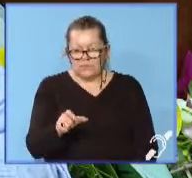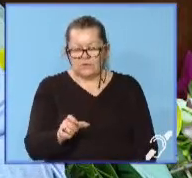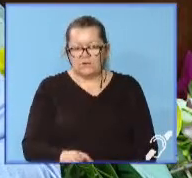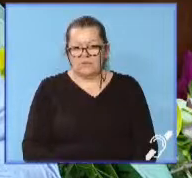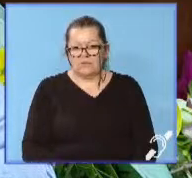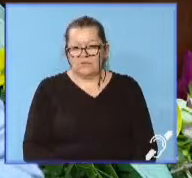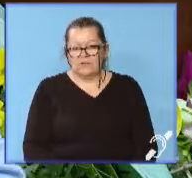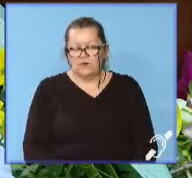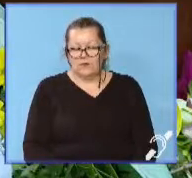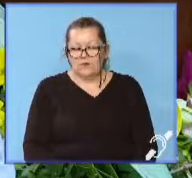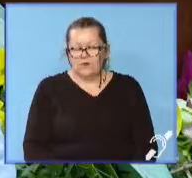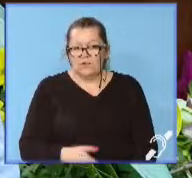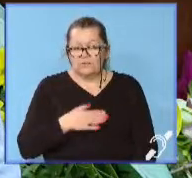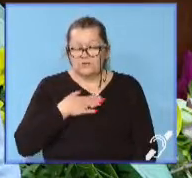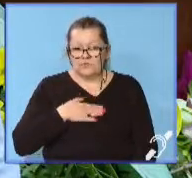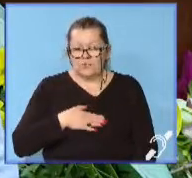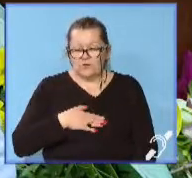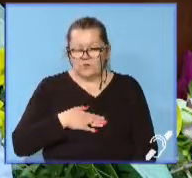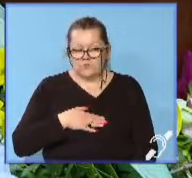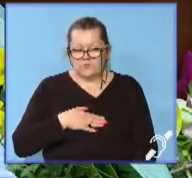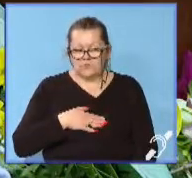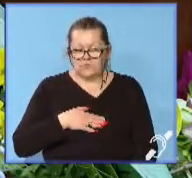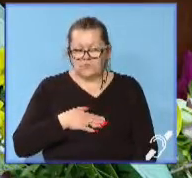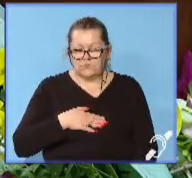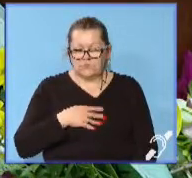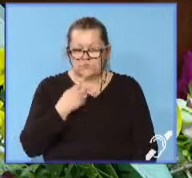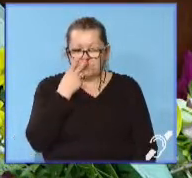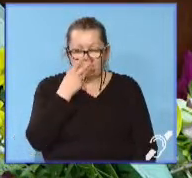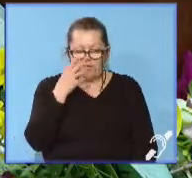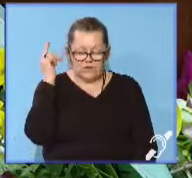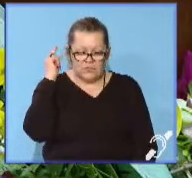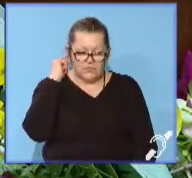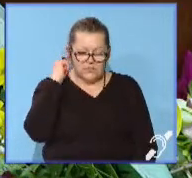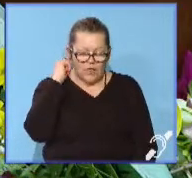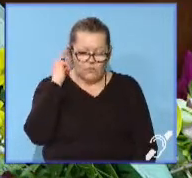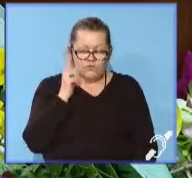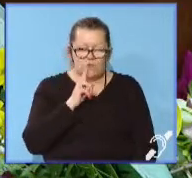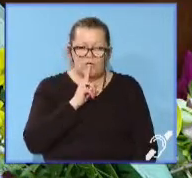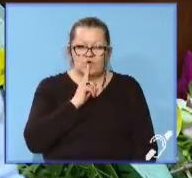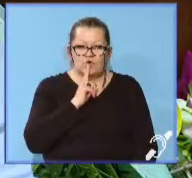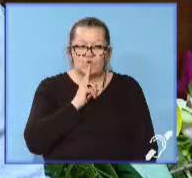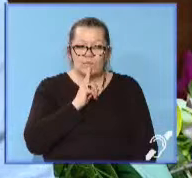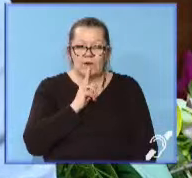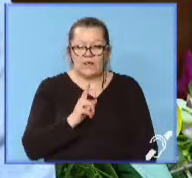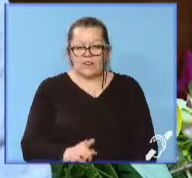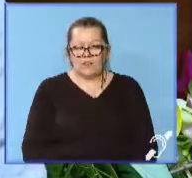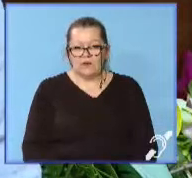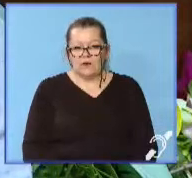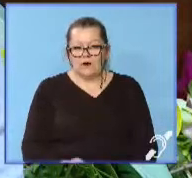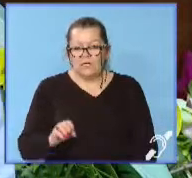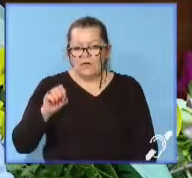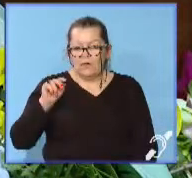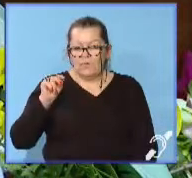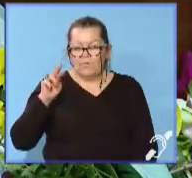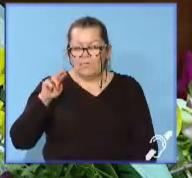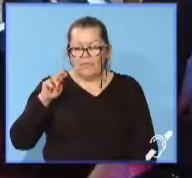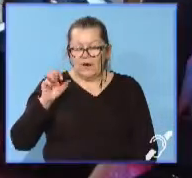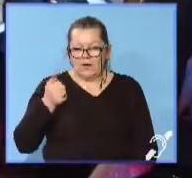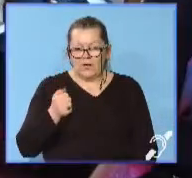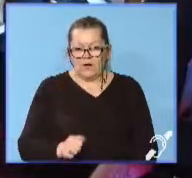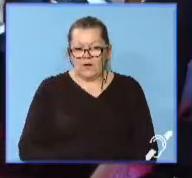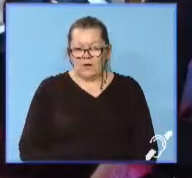facă cunoscut numele și ă opera poetului